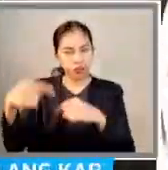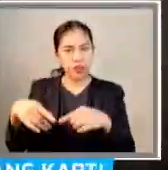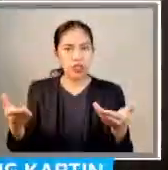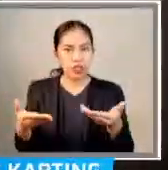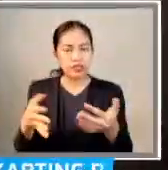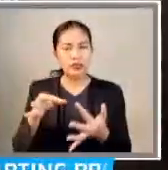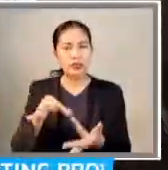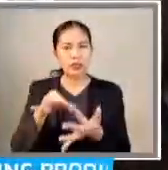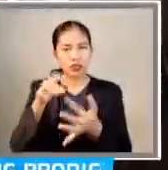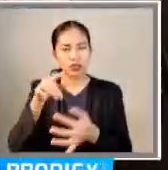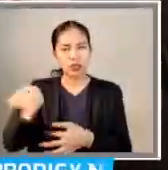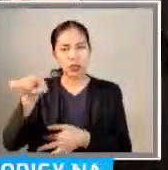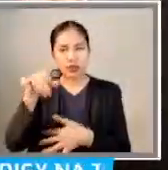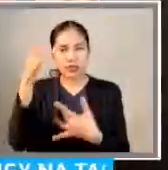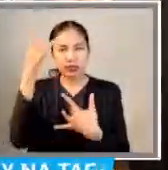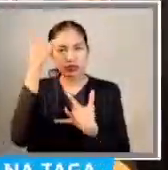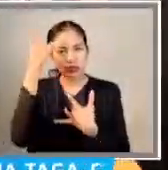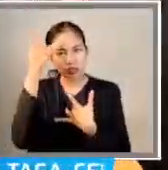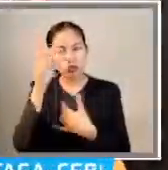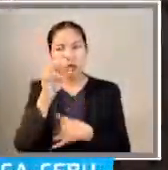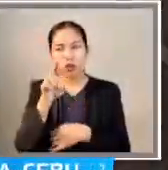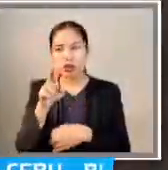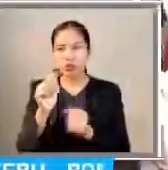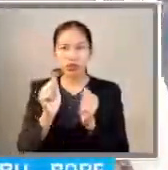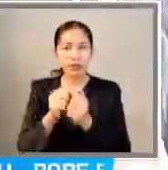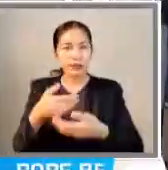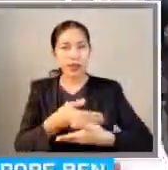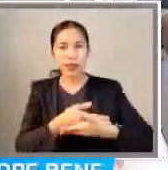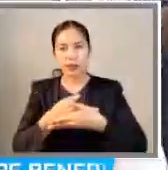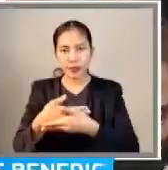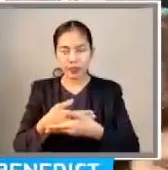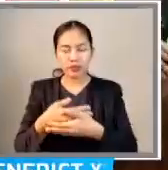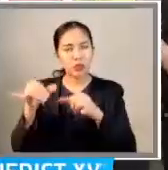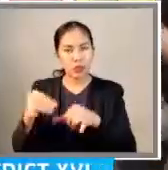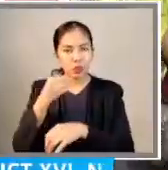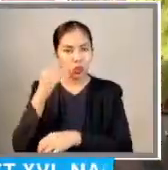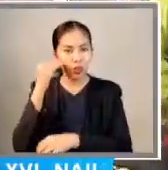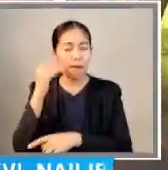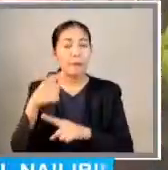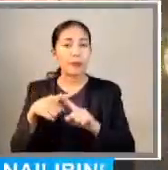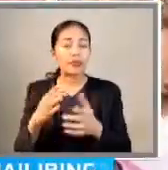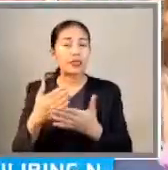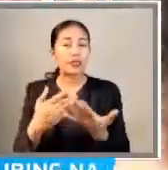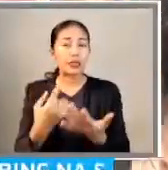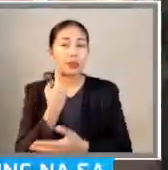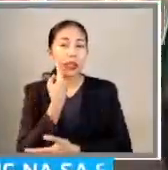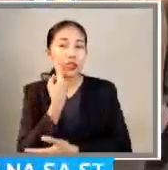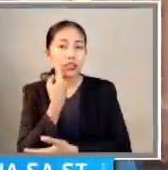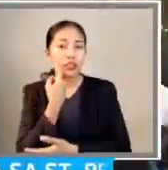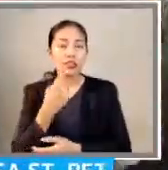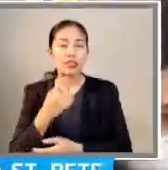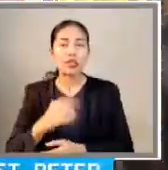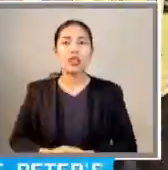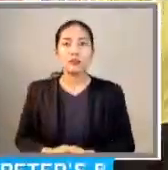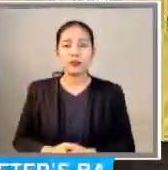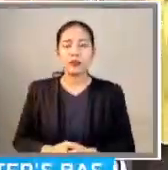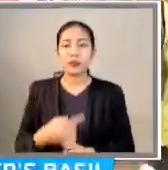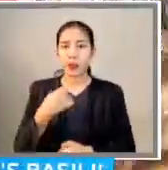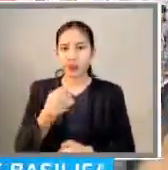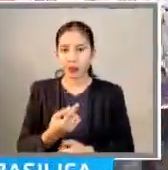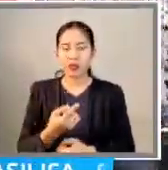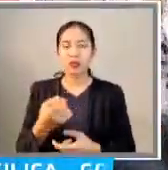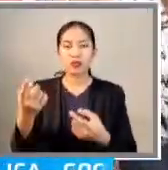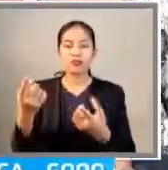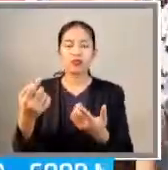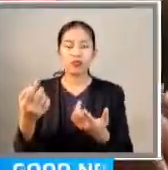mga nakausap na tayong mga deboto na ngayon paraw ay pinili magtungo rito para hindi makapagsisikan bukas at sa linggo. Ang 73 taong